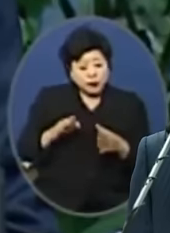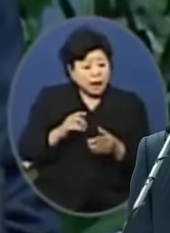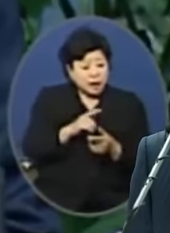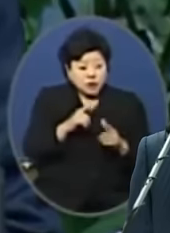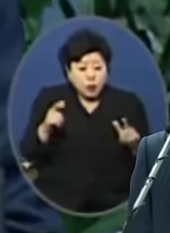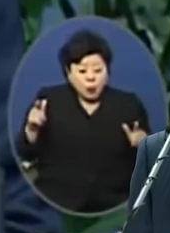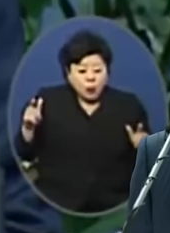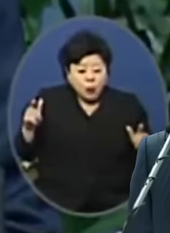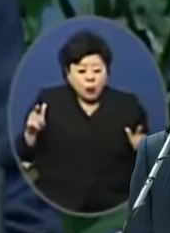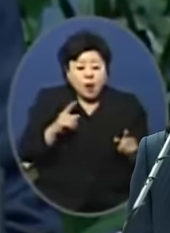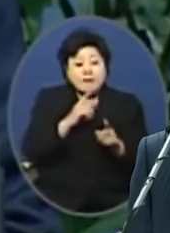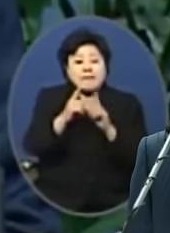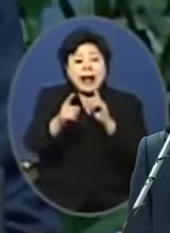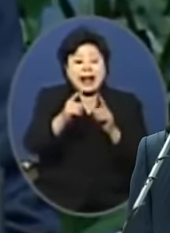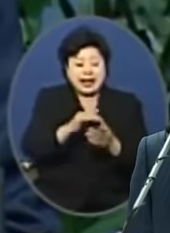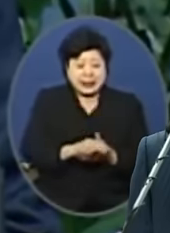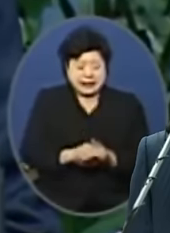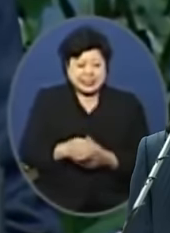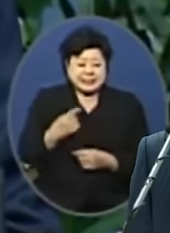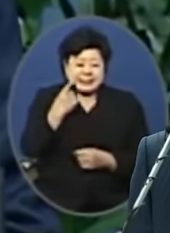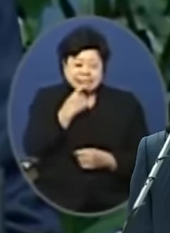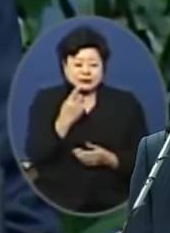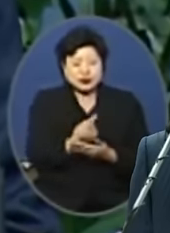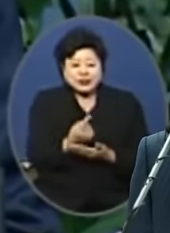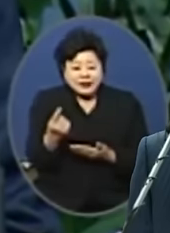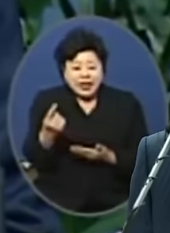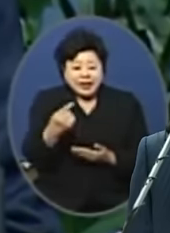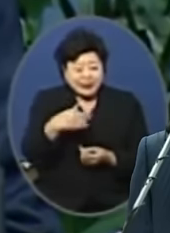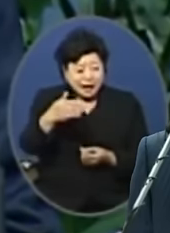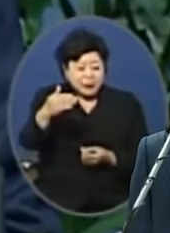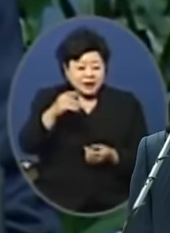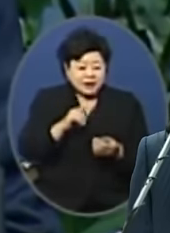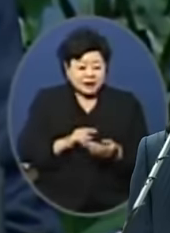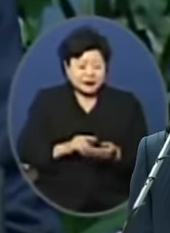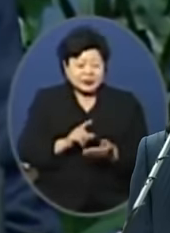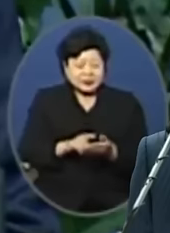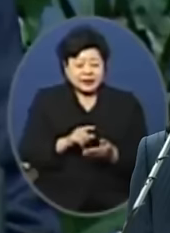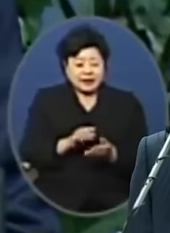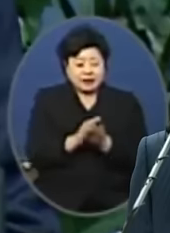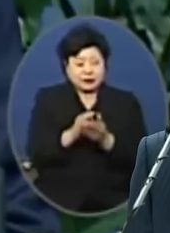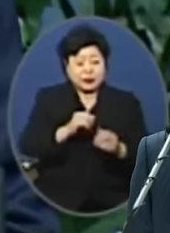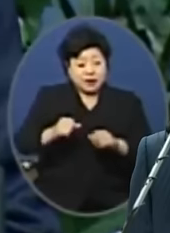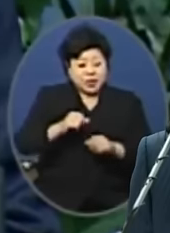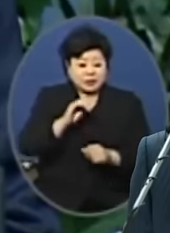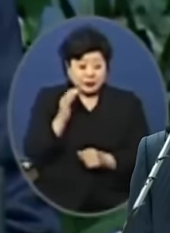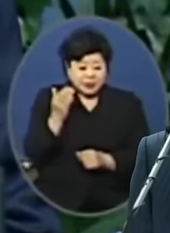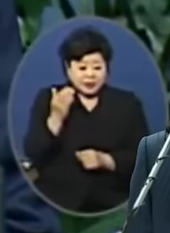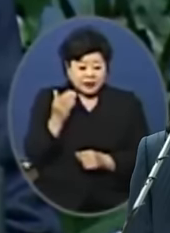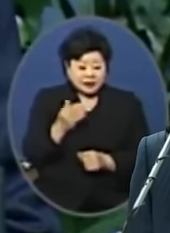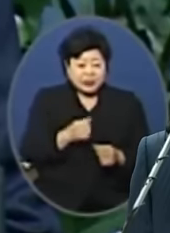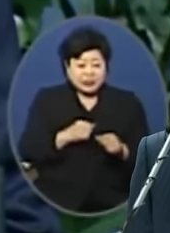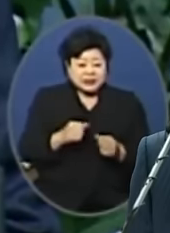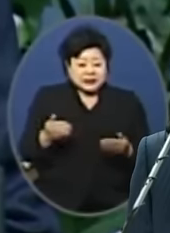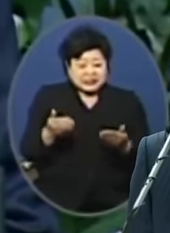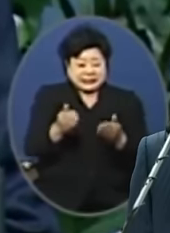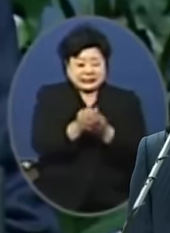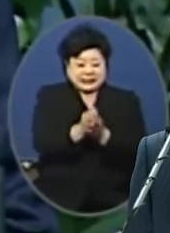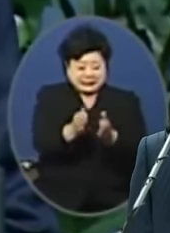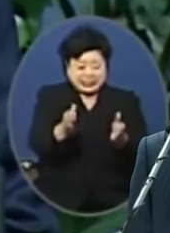천만에요. 말이 일단 내 입술을 떠나서 나가면 그때로부터 역사하기 시작하는 것입니다. 일하기 시작하는